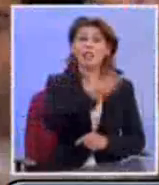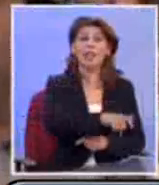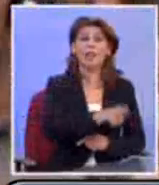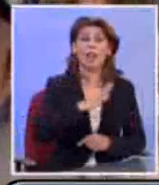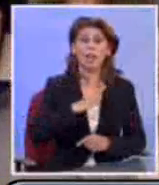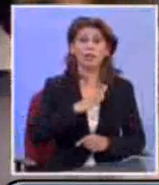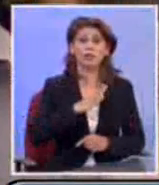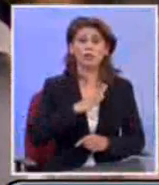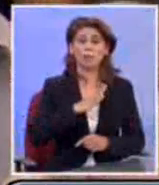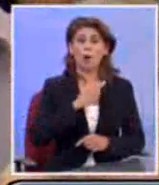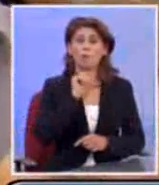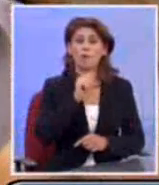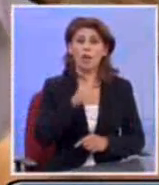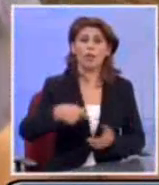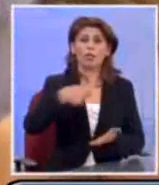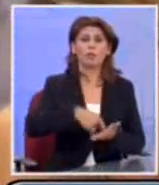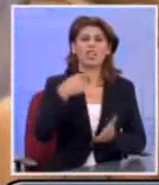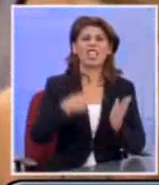καταβάλει 1.400 ευρώ για την Ελλάδα.